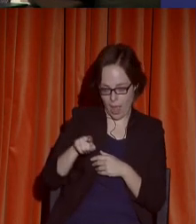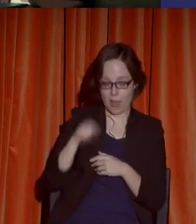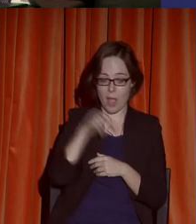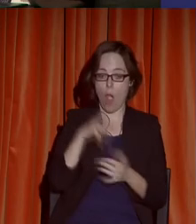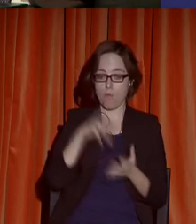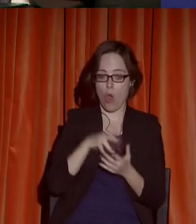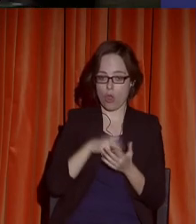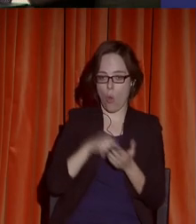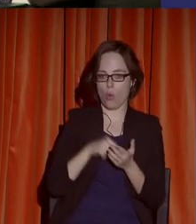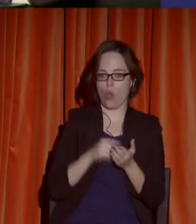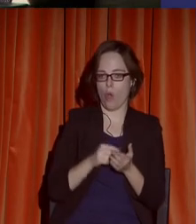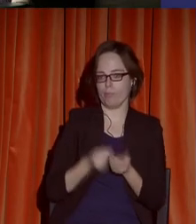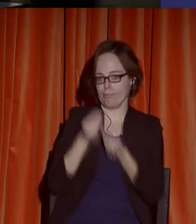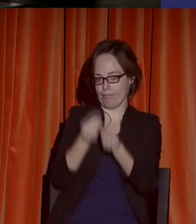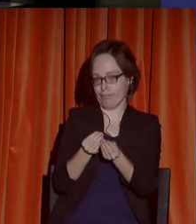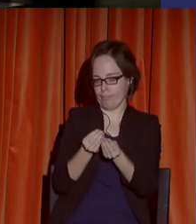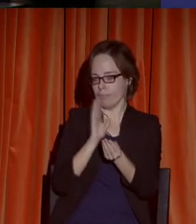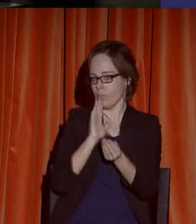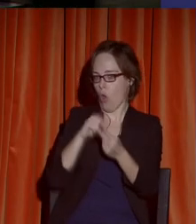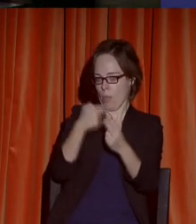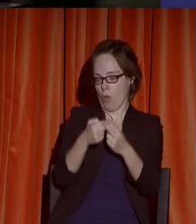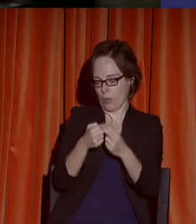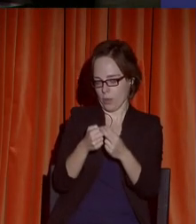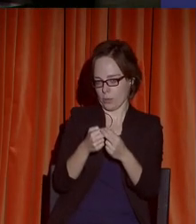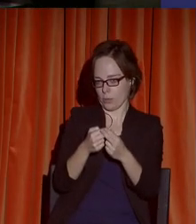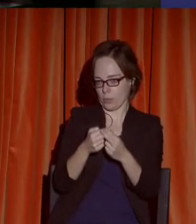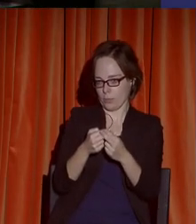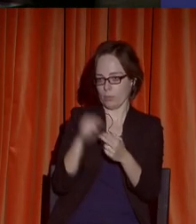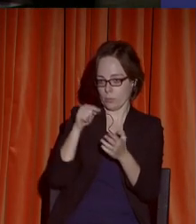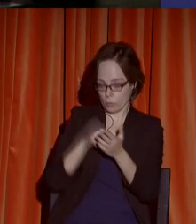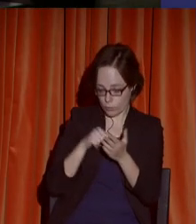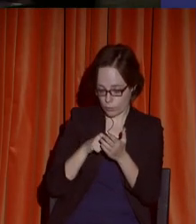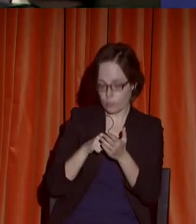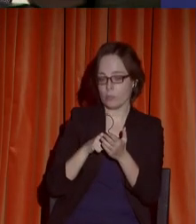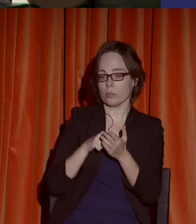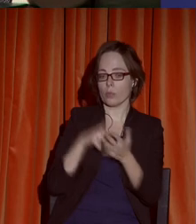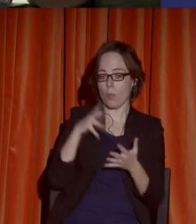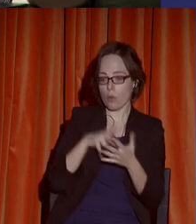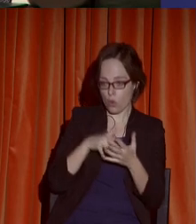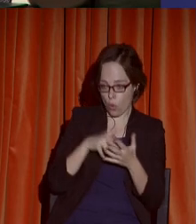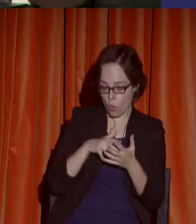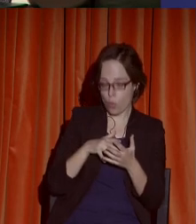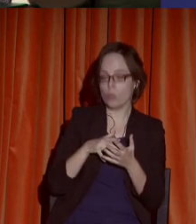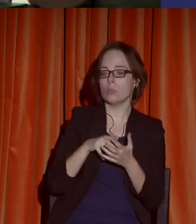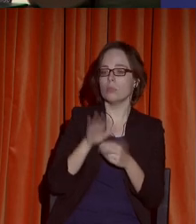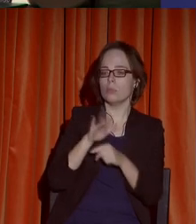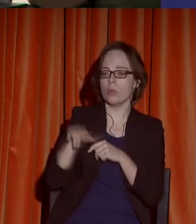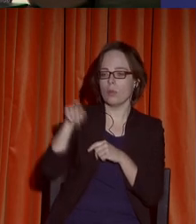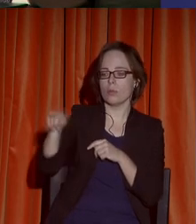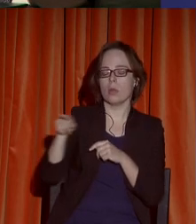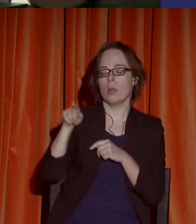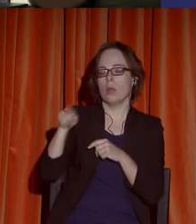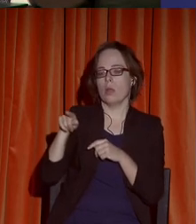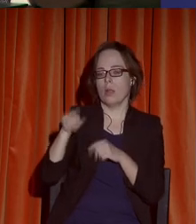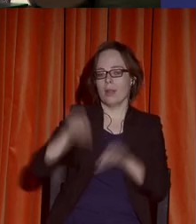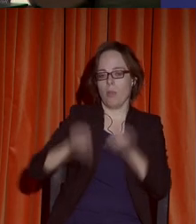Ten protokół numer 15 wprowadza pewne istotne zmiany, gdy idzie o funkcjonowanie Trybunału. Przede wszystkim on wpisuje do preambuły, do